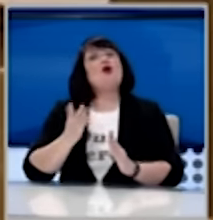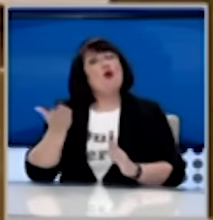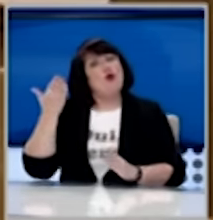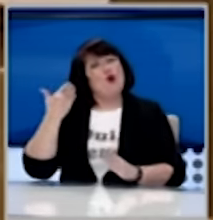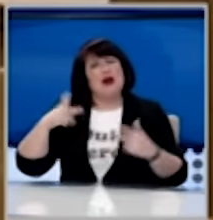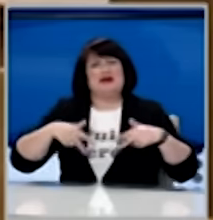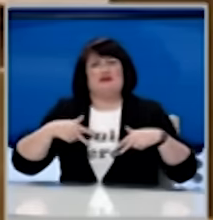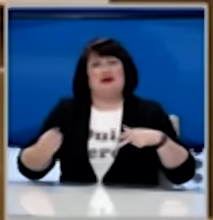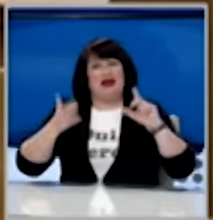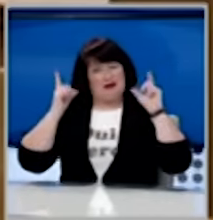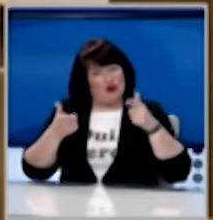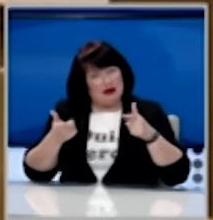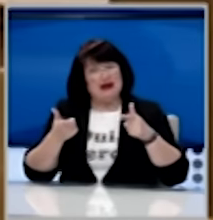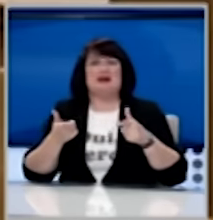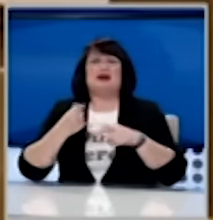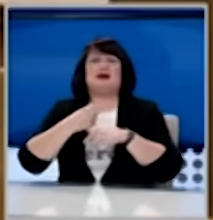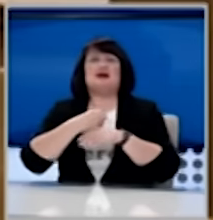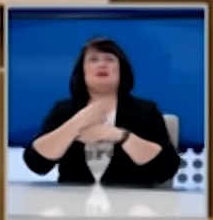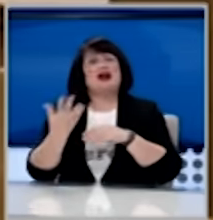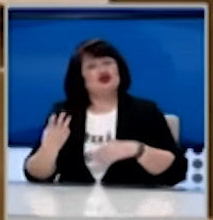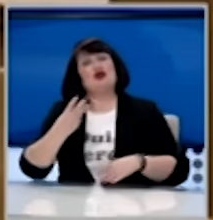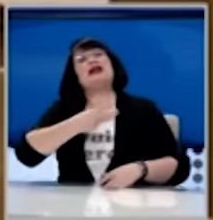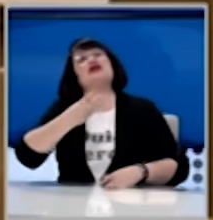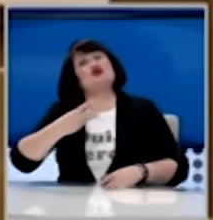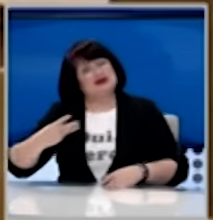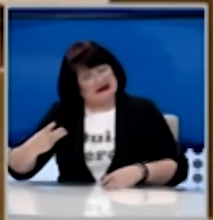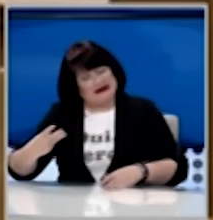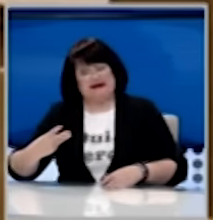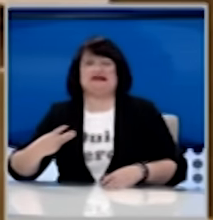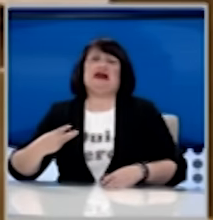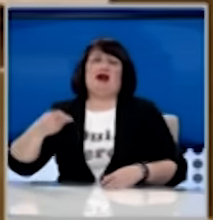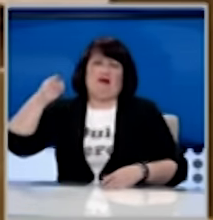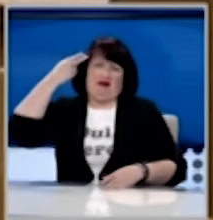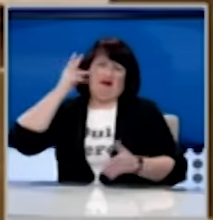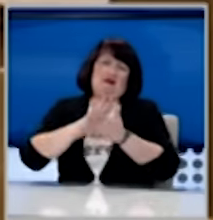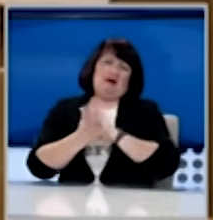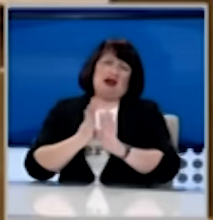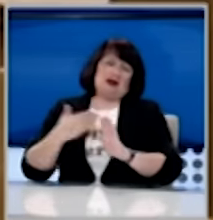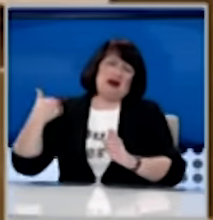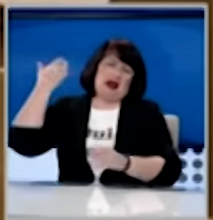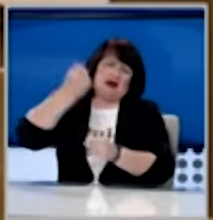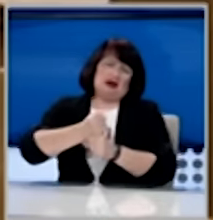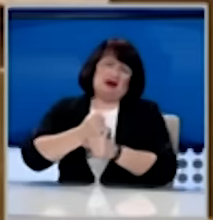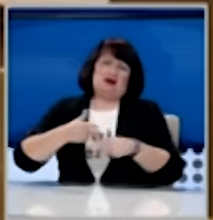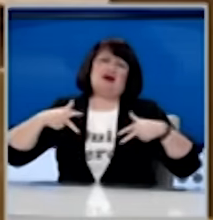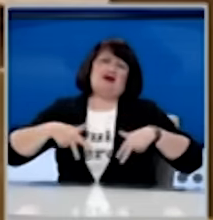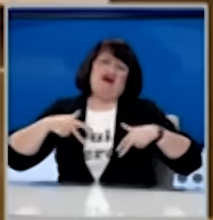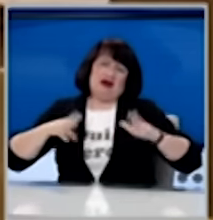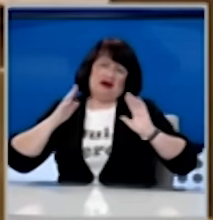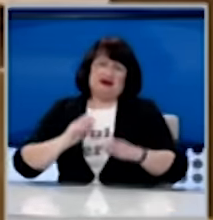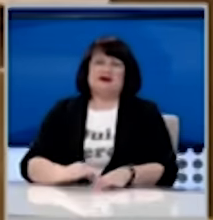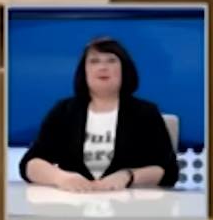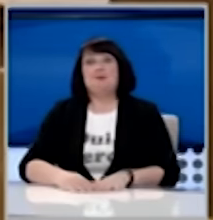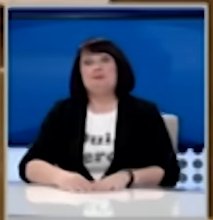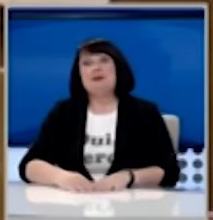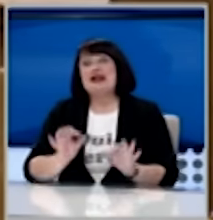σας και της νέας δημοκρατίας και του συριζα και του πασοκ των κομμάτων που κυβέρνησαν δηλαδή χωρίς